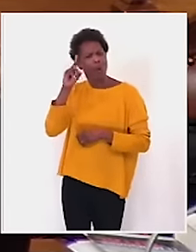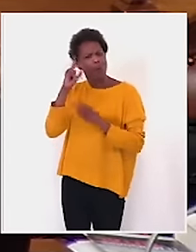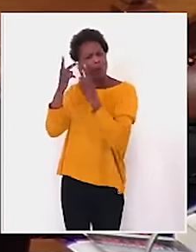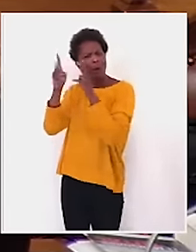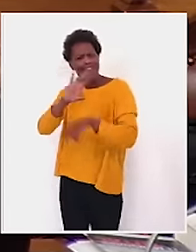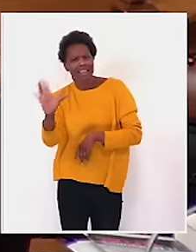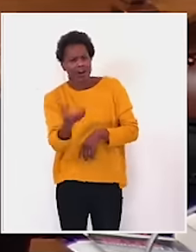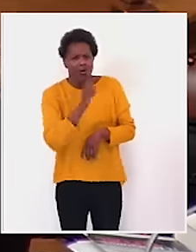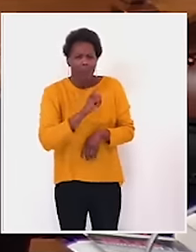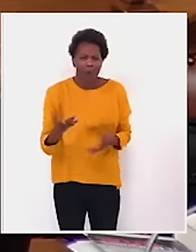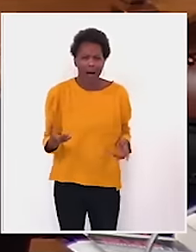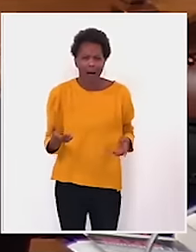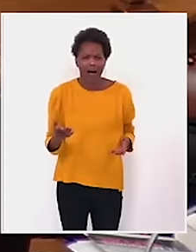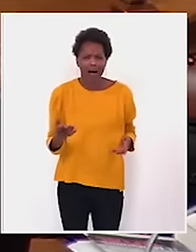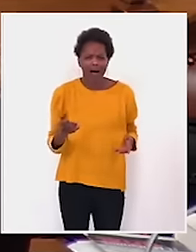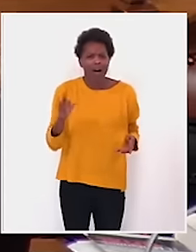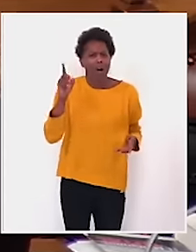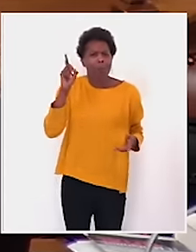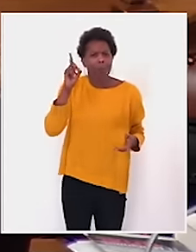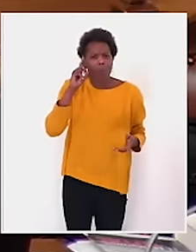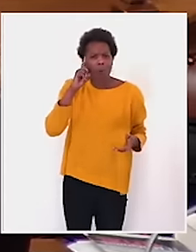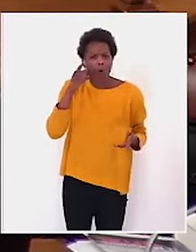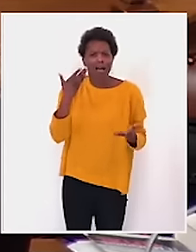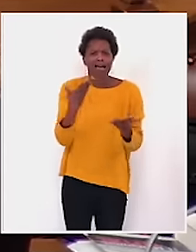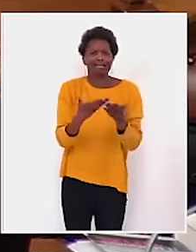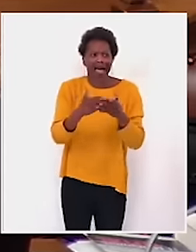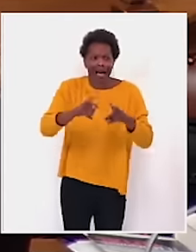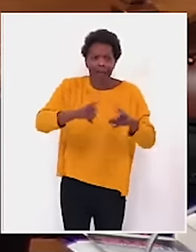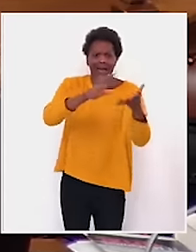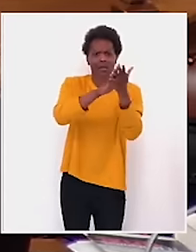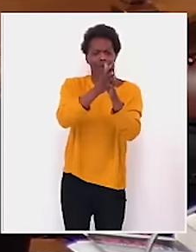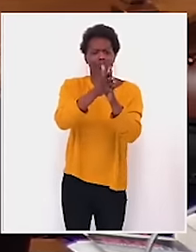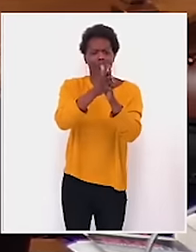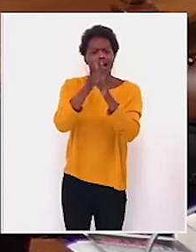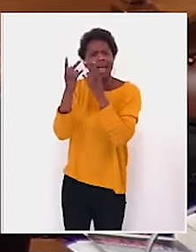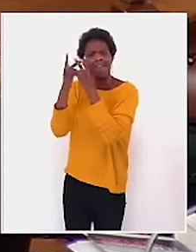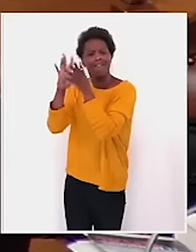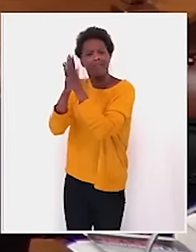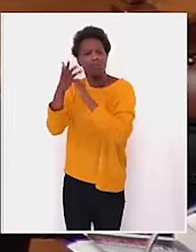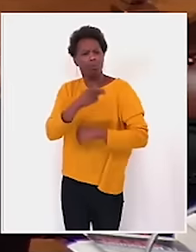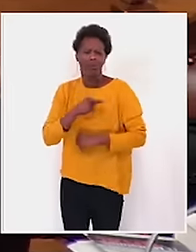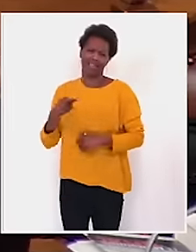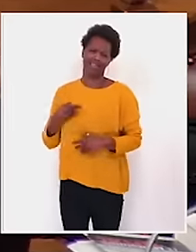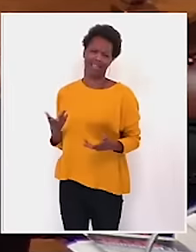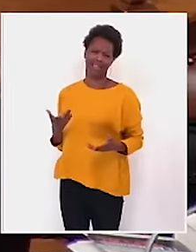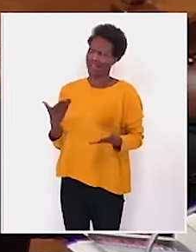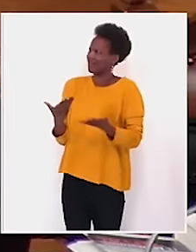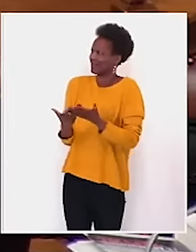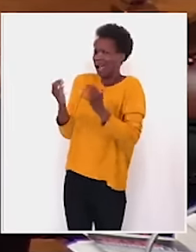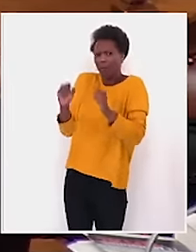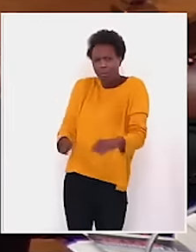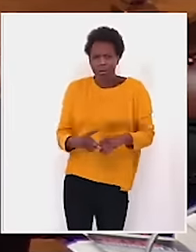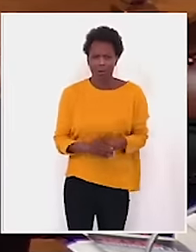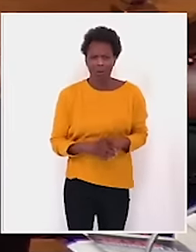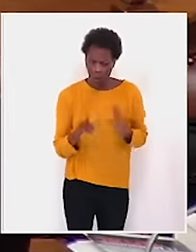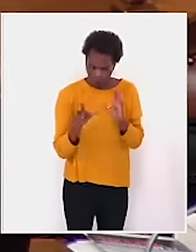il n'y a pas préemption ou tout simplement municipalisation de ce bâtiment-là. Ne dites pas que c'est pas possible, hein, que la loi